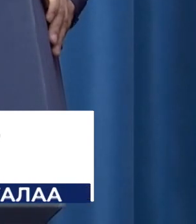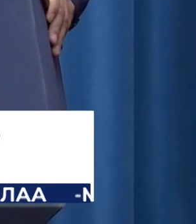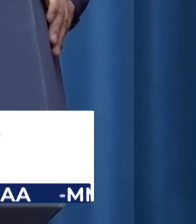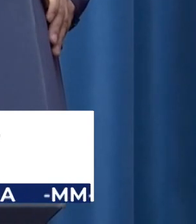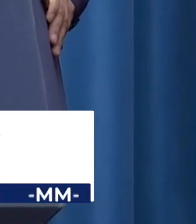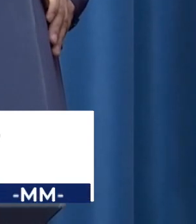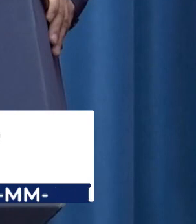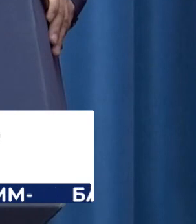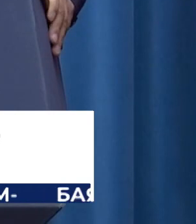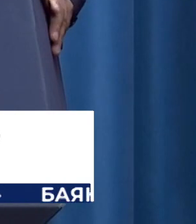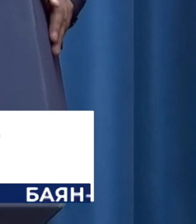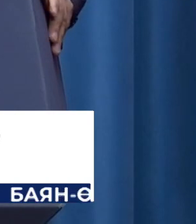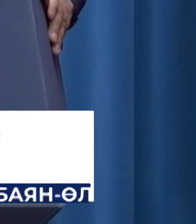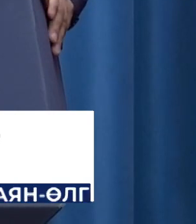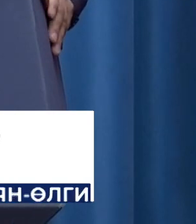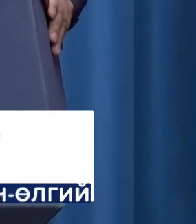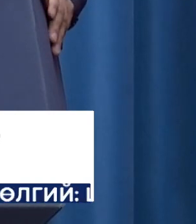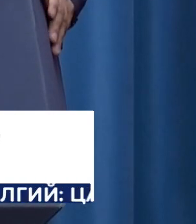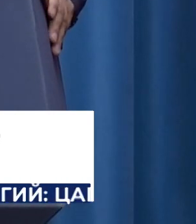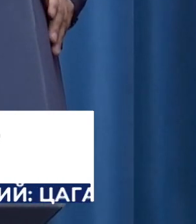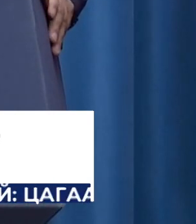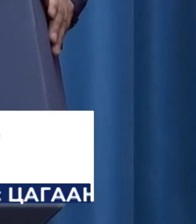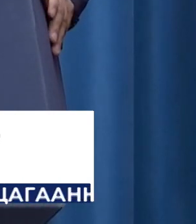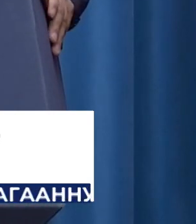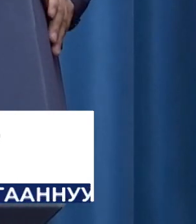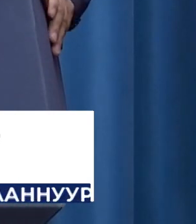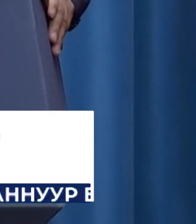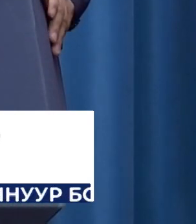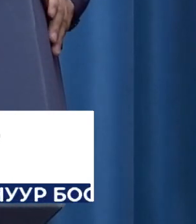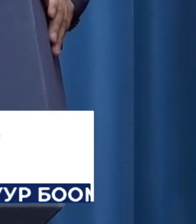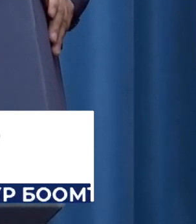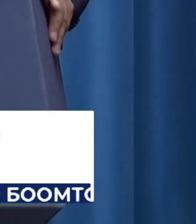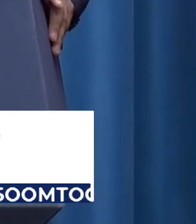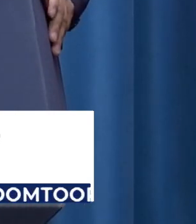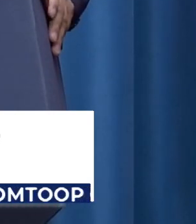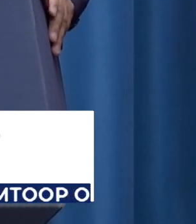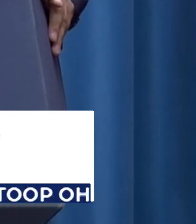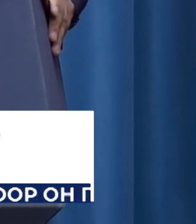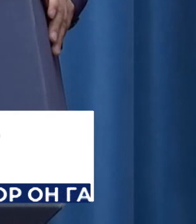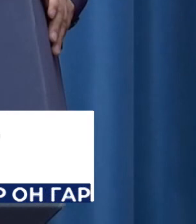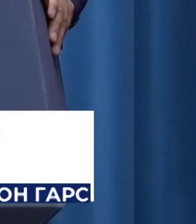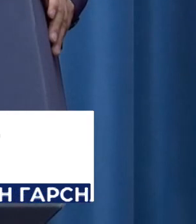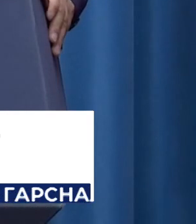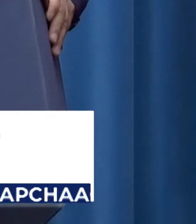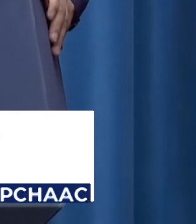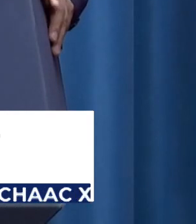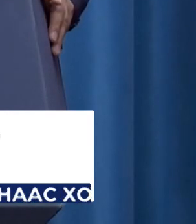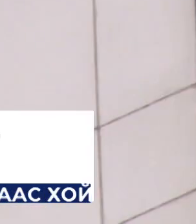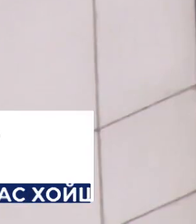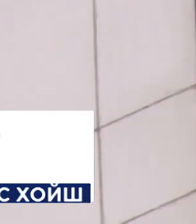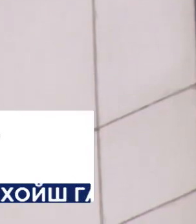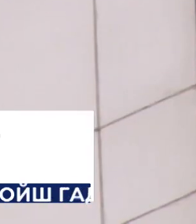экспортыг бүрэн дэмжиж ажилчлан гол тавих зурц шаардлага бол эрүүл ах уу стандартын шаардлагыг хангасан байх ёстой гэдэг энэ гол шаардлагыг тавьж